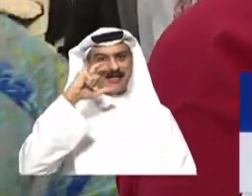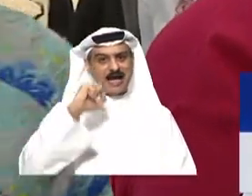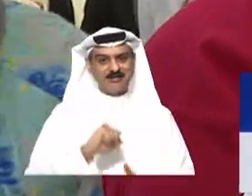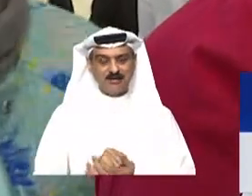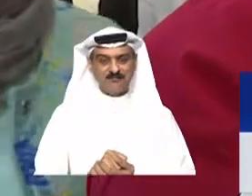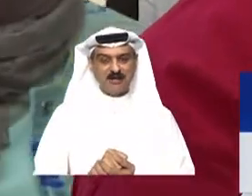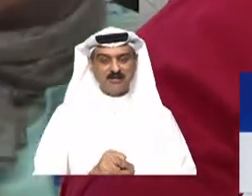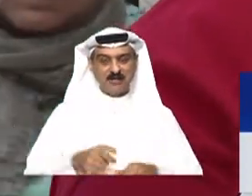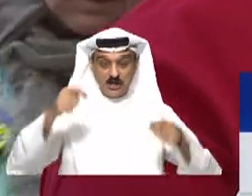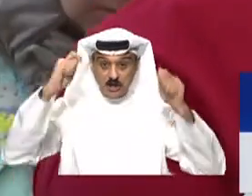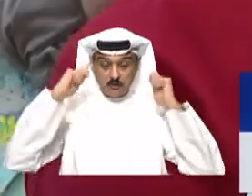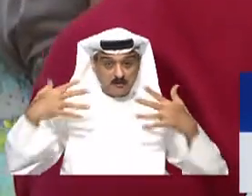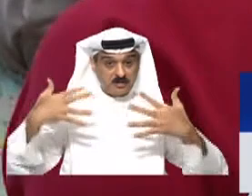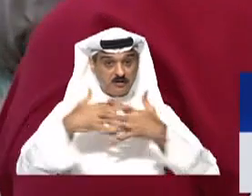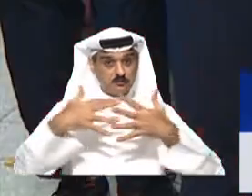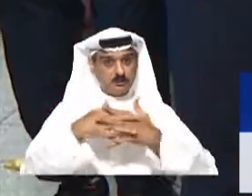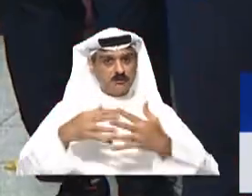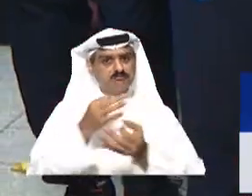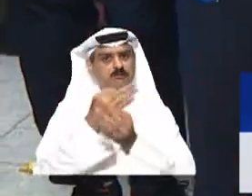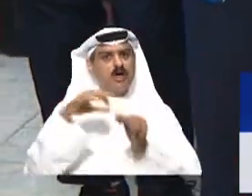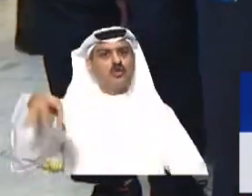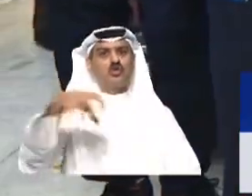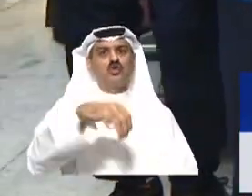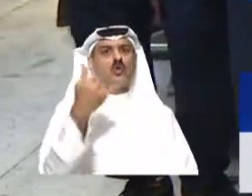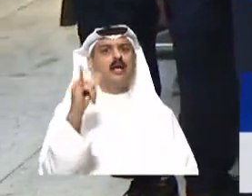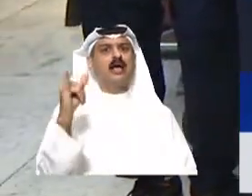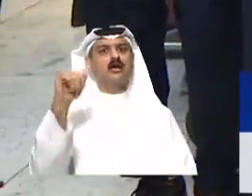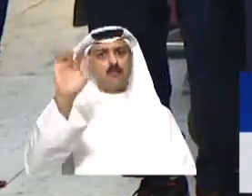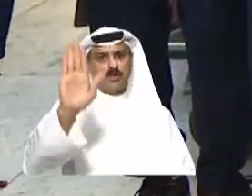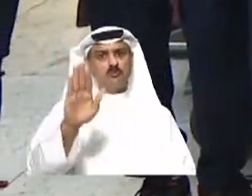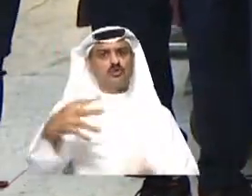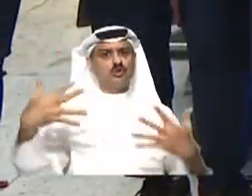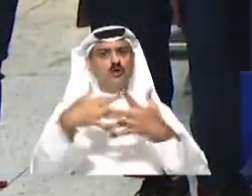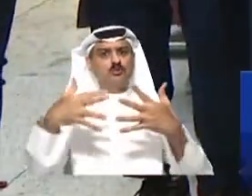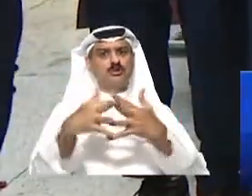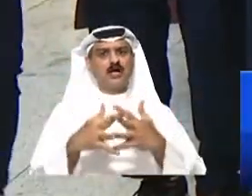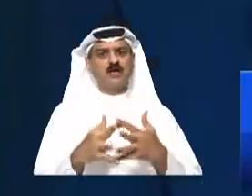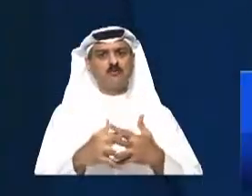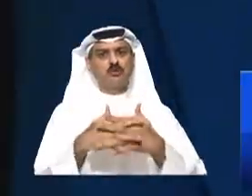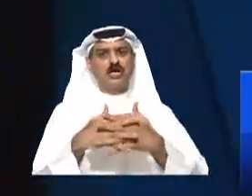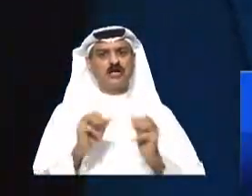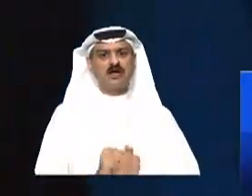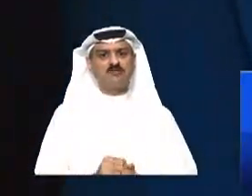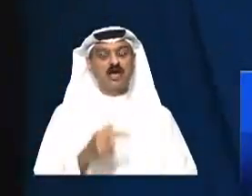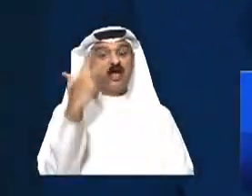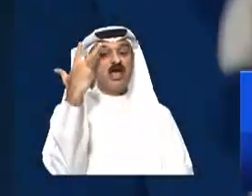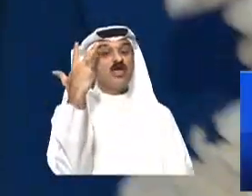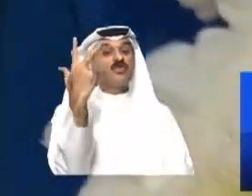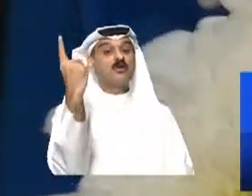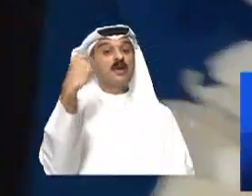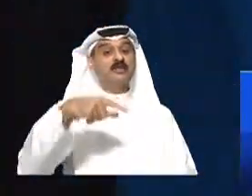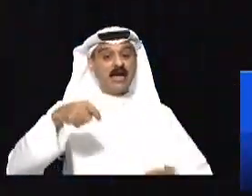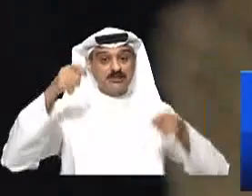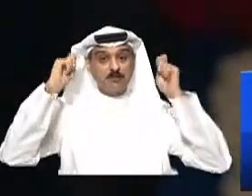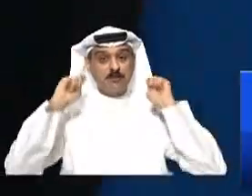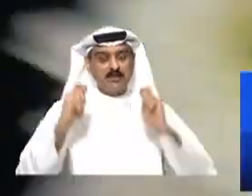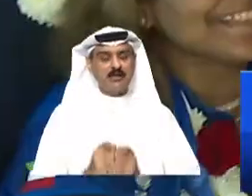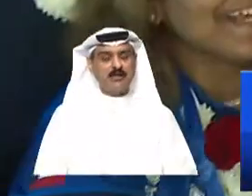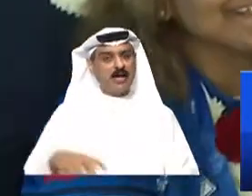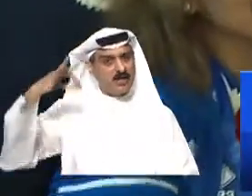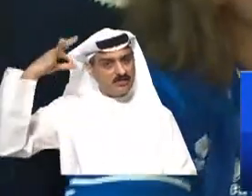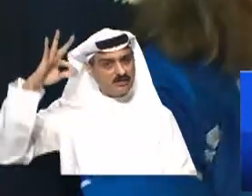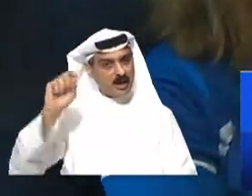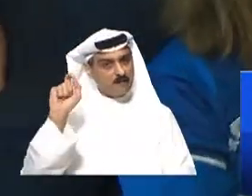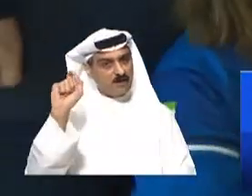هذه الميداليات، مشاركة جميع الدول العربية. 18 ميدالية ذهبية وفضية وبرونزية حصدها